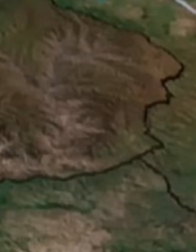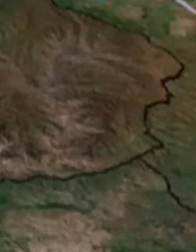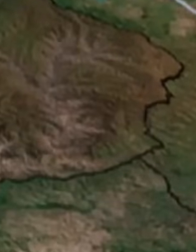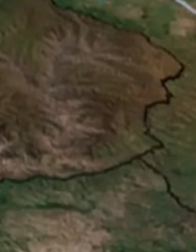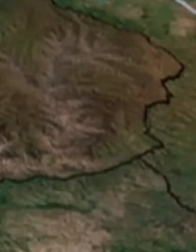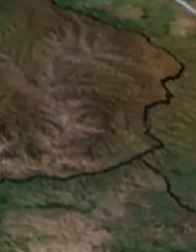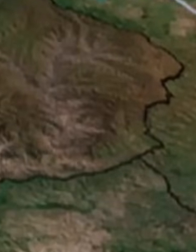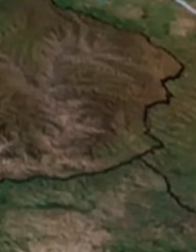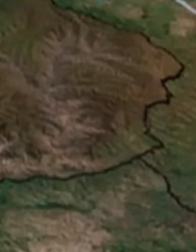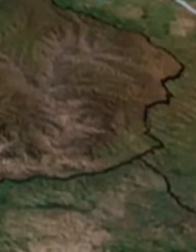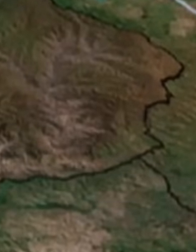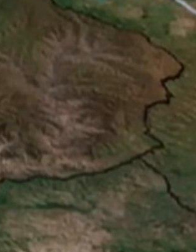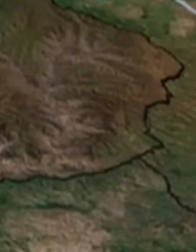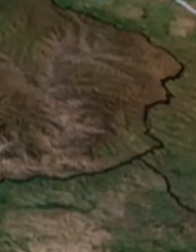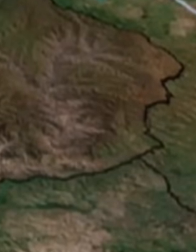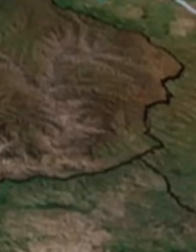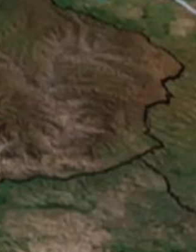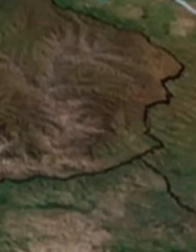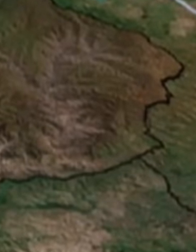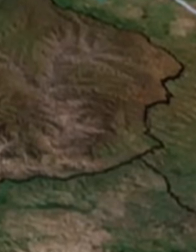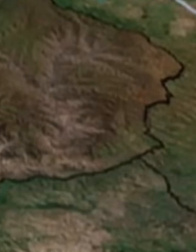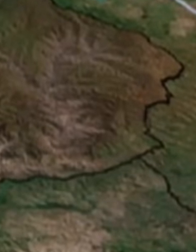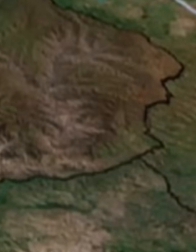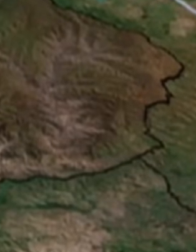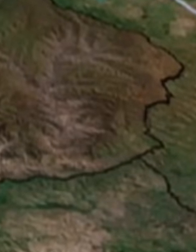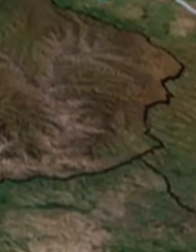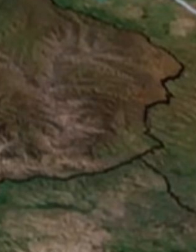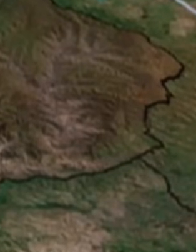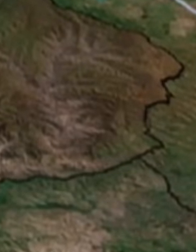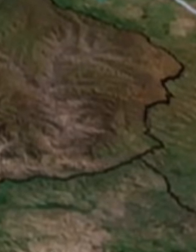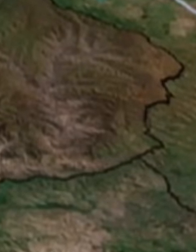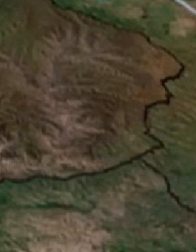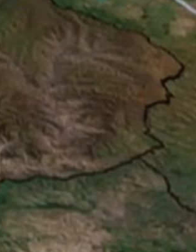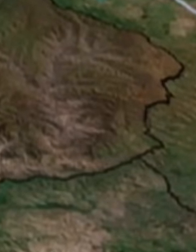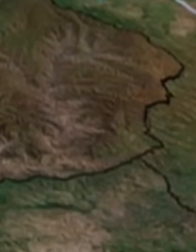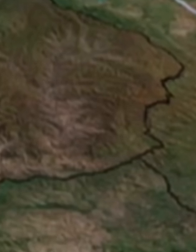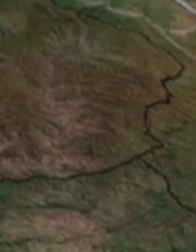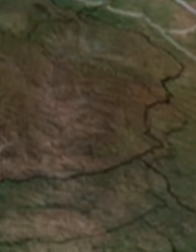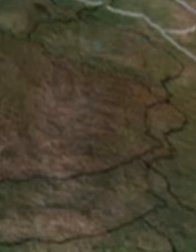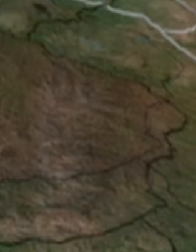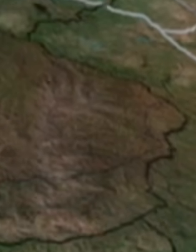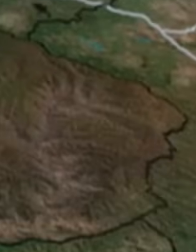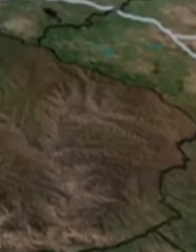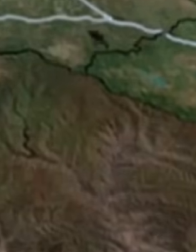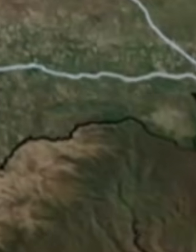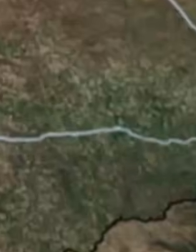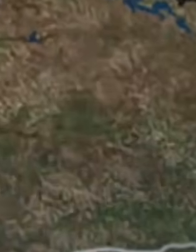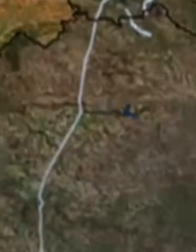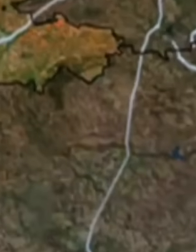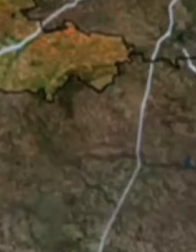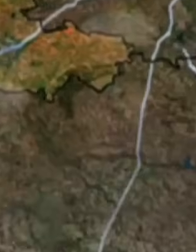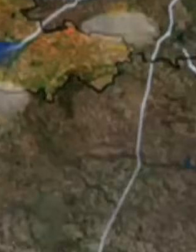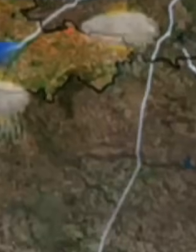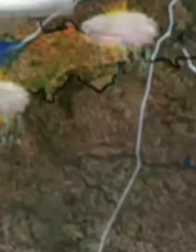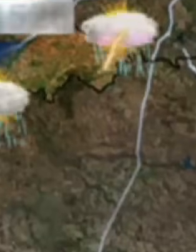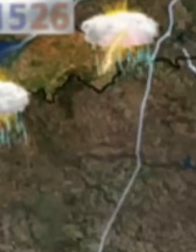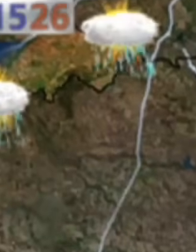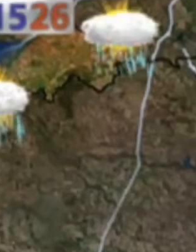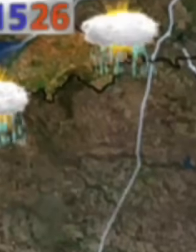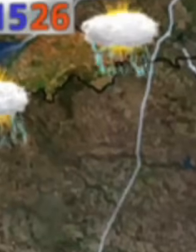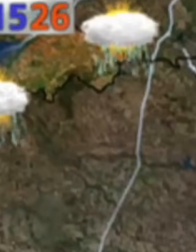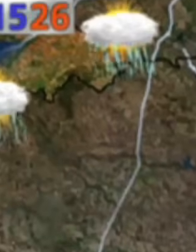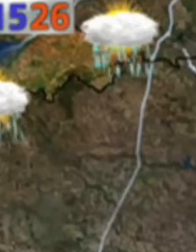le a fišela ka moswane o le ka bo Welcome go na le ka bo Kroonstad 20 le laetša gabotse le tabe le fiša re boletše ka kgonagalo tše di botse tša dipula ge re di